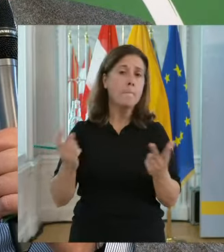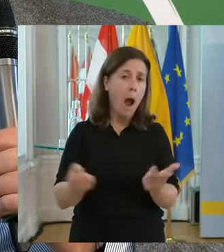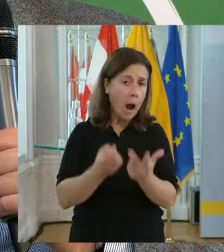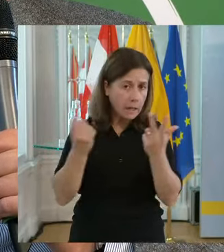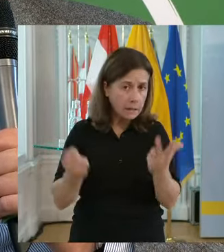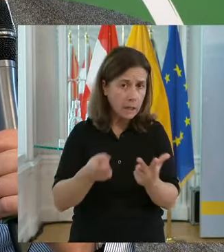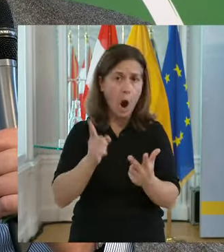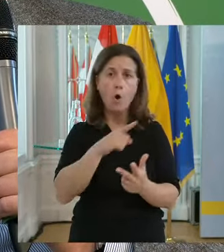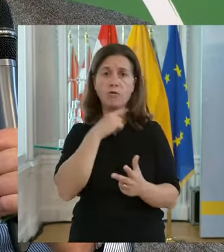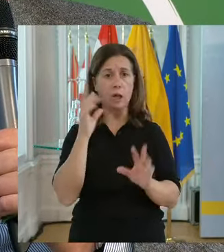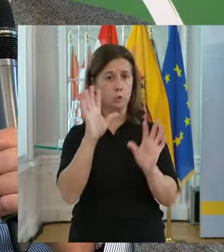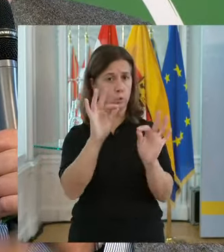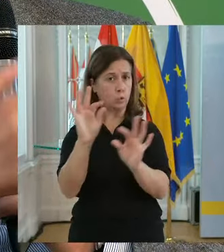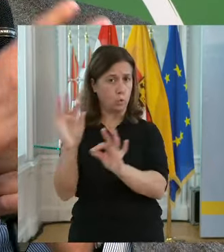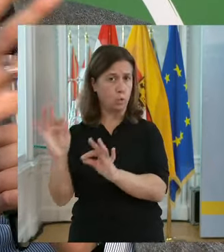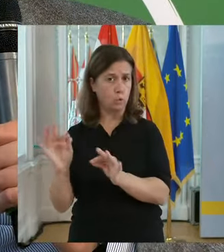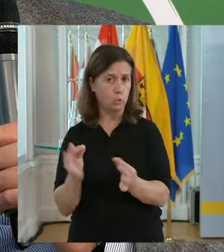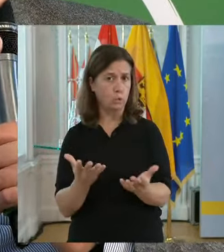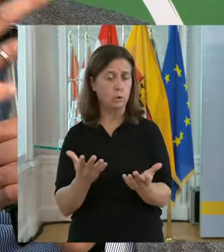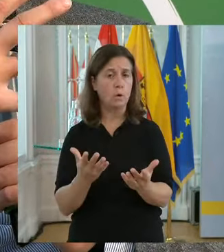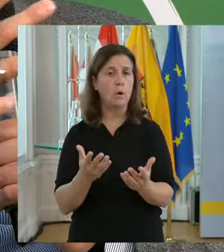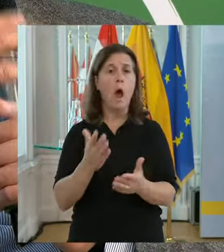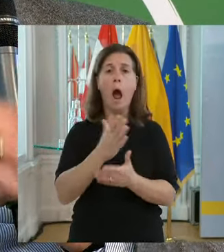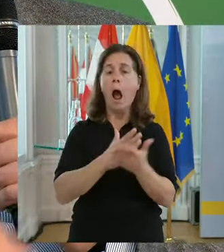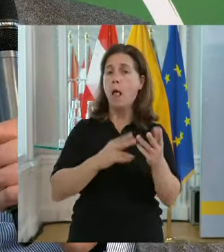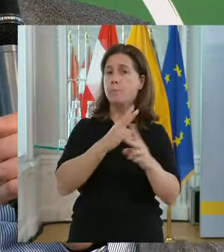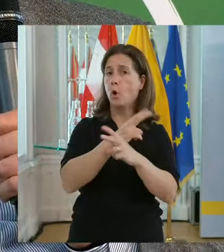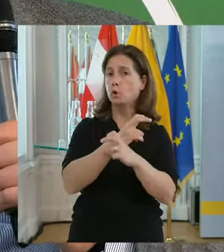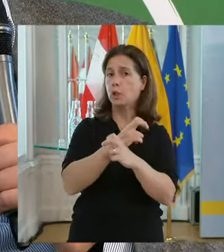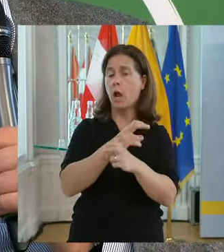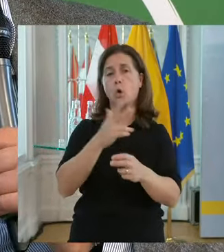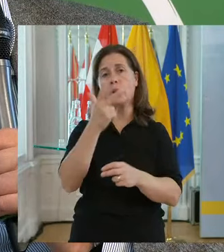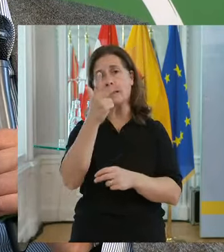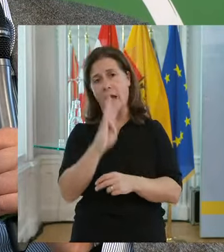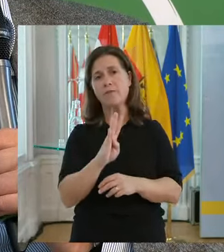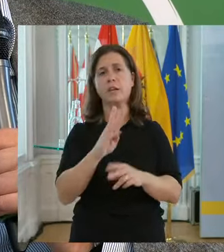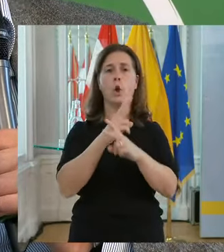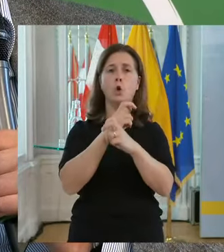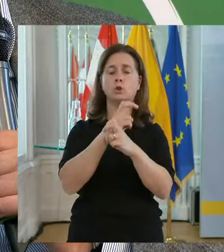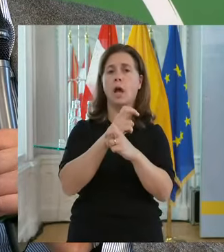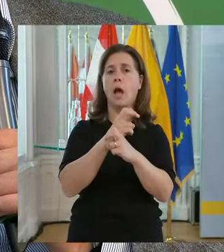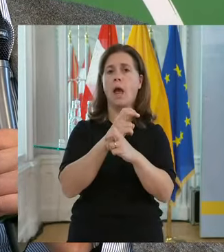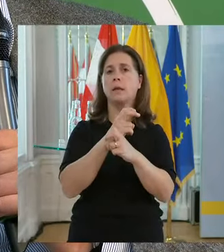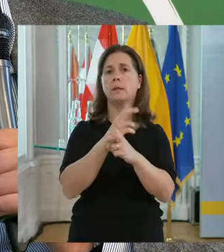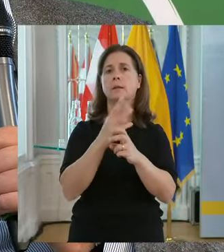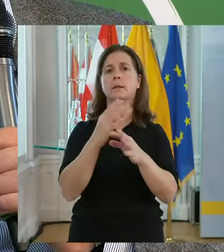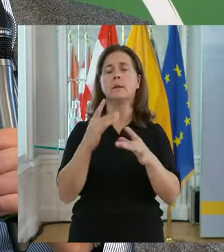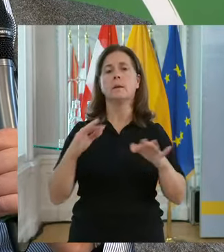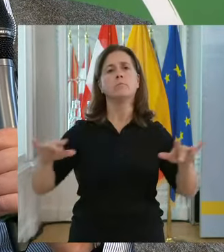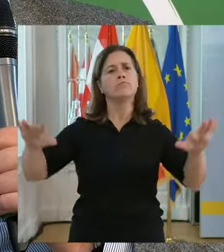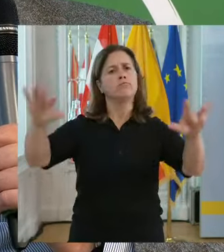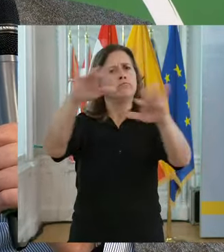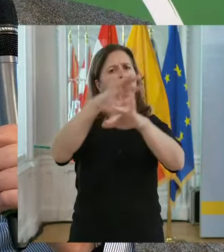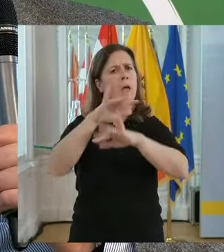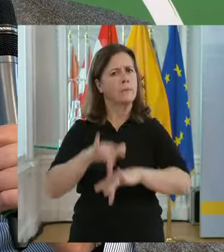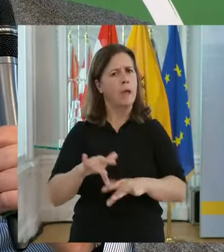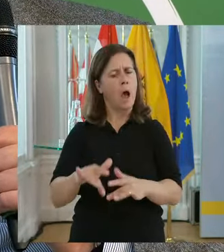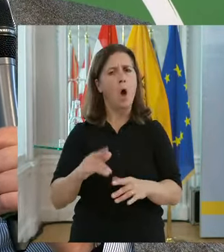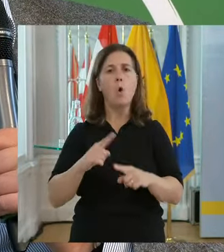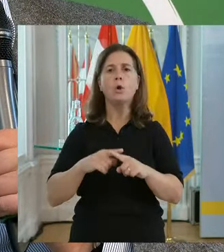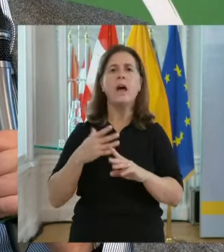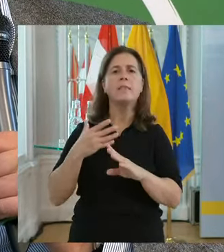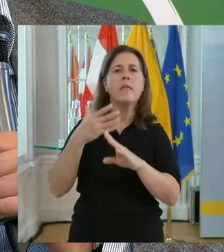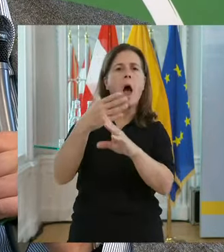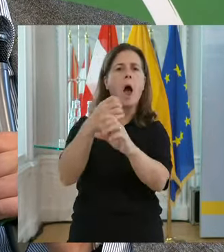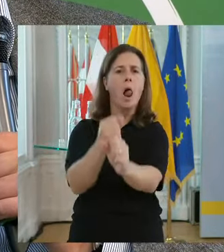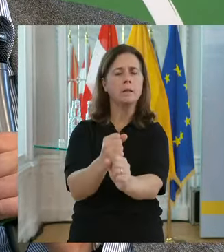auch sehr viel damit zu tun, weil wir halb Österreich oder dreiviertel Österreich bei uns eingekauft hat. Und das nachhaltig,